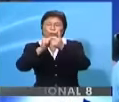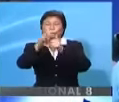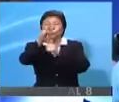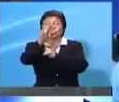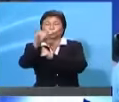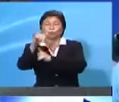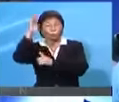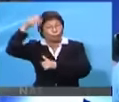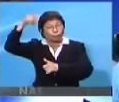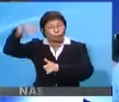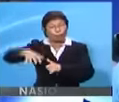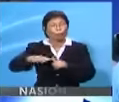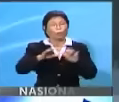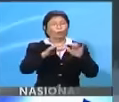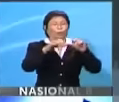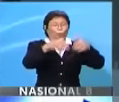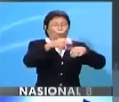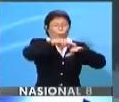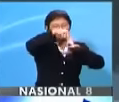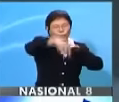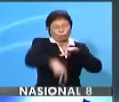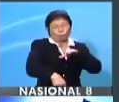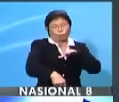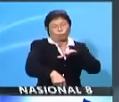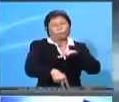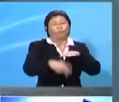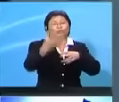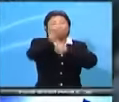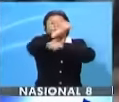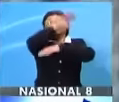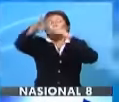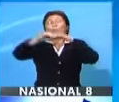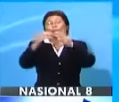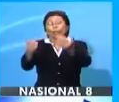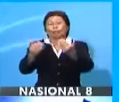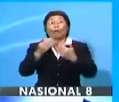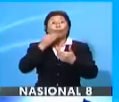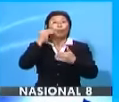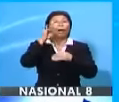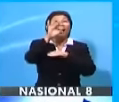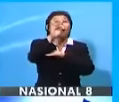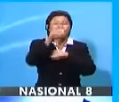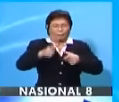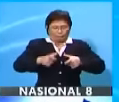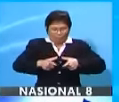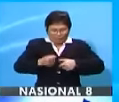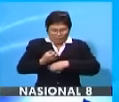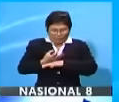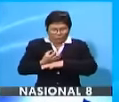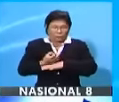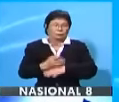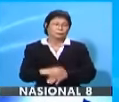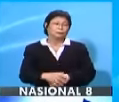ke-27 Myanmar, skuad terjun negara berjaya muncul juara keseluruhan membawa pulang 8 pingat.